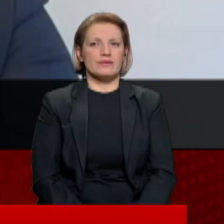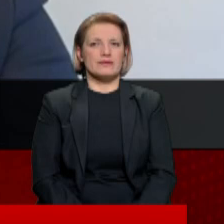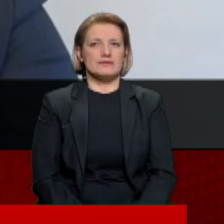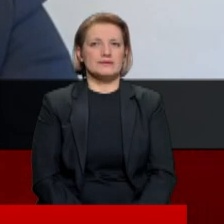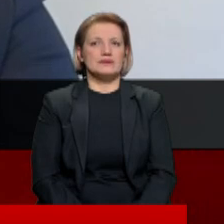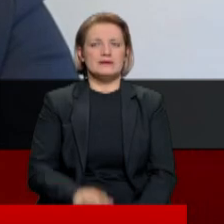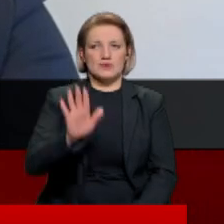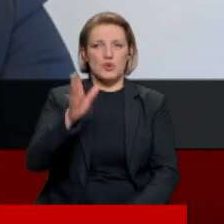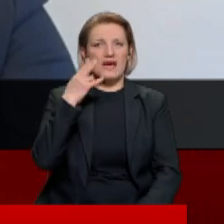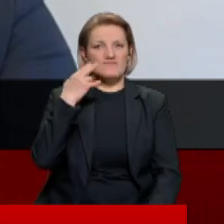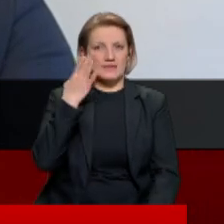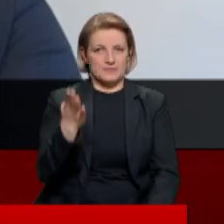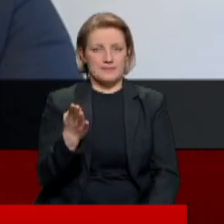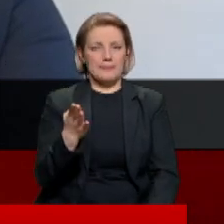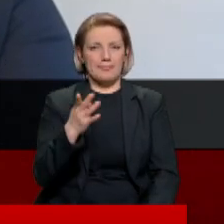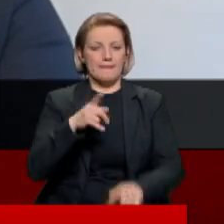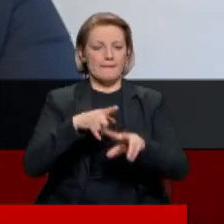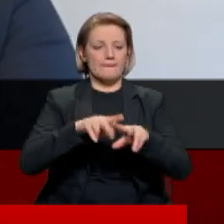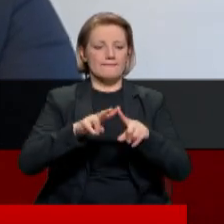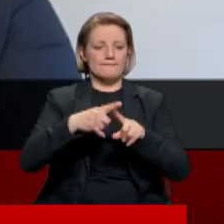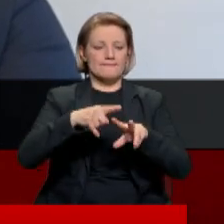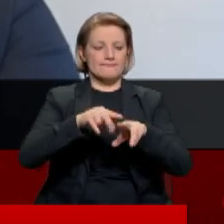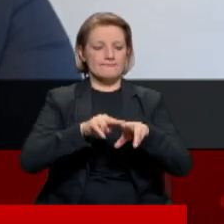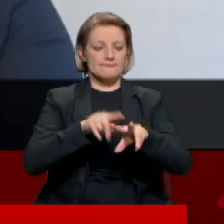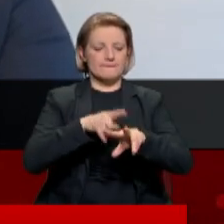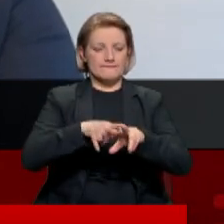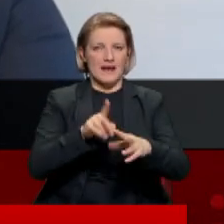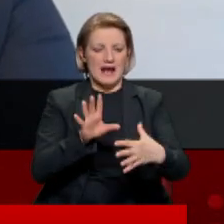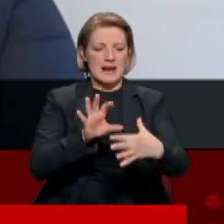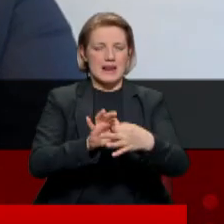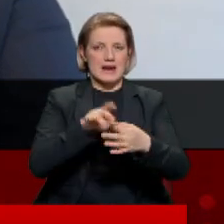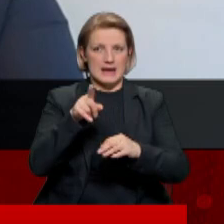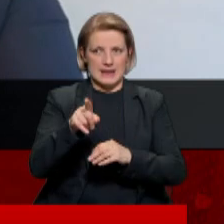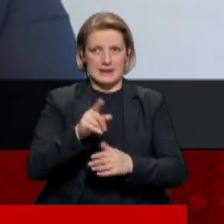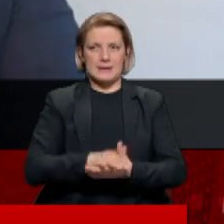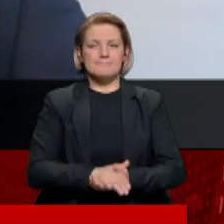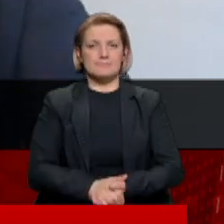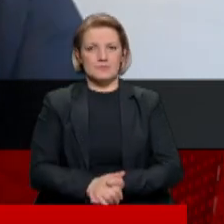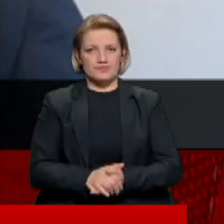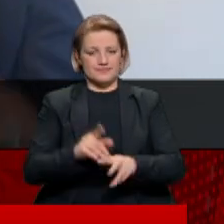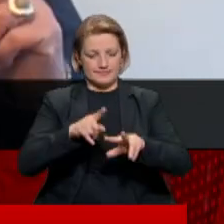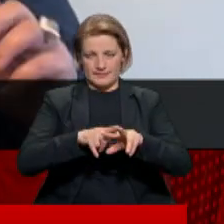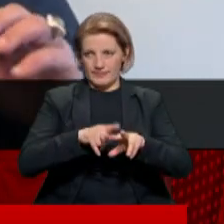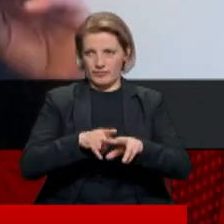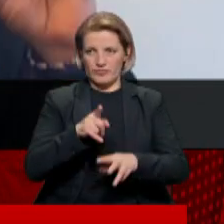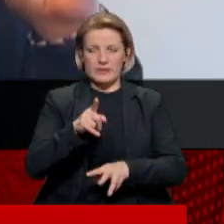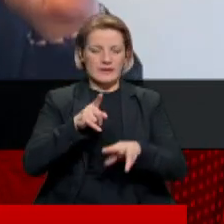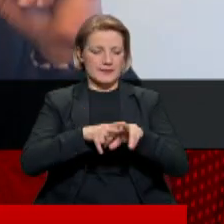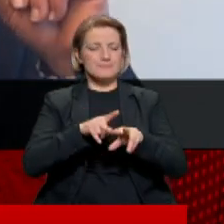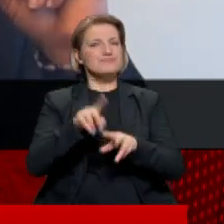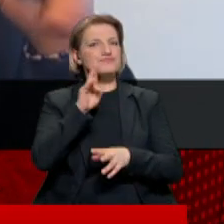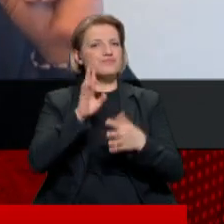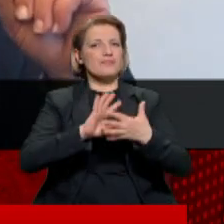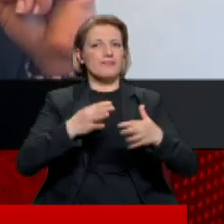Alo. Yok efendim. Antakya ile ilgili son cümlenizi de alayım. Yayınımız bitmeden Antakya'ya da bağlanalım. Oranın da